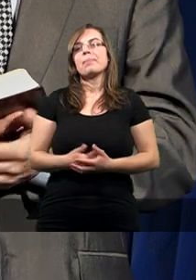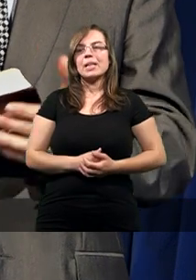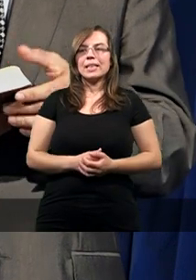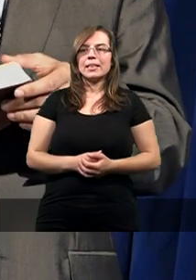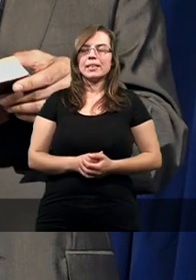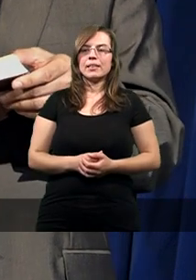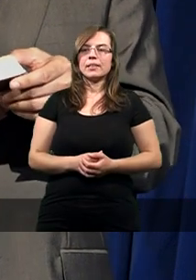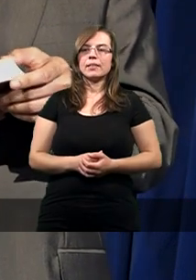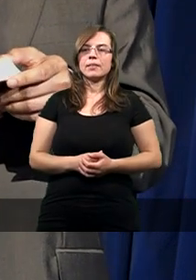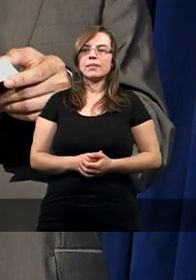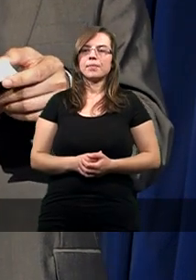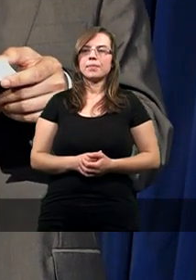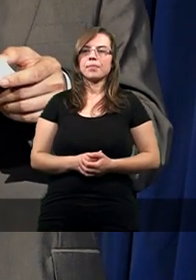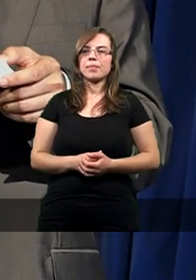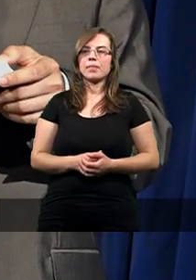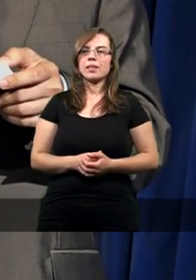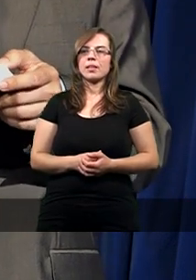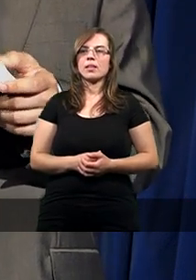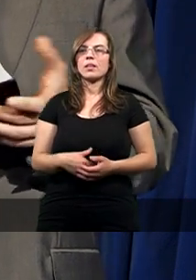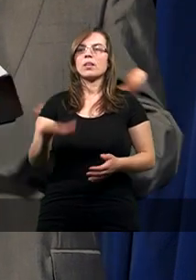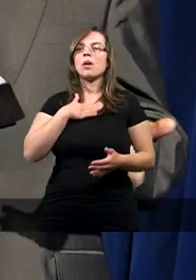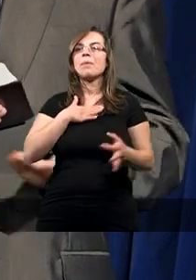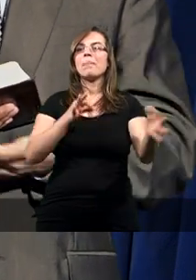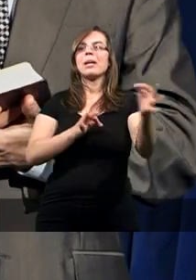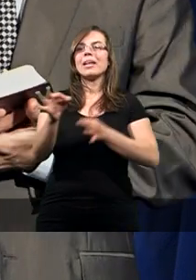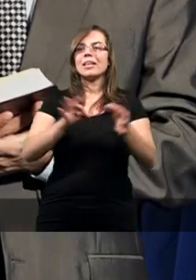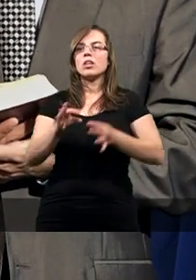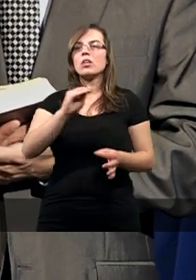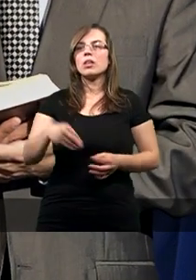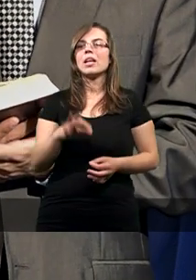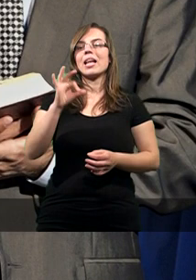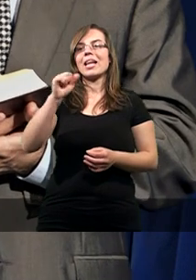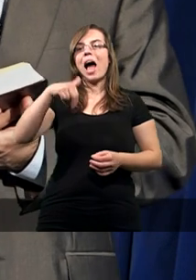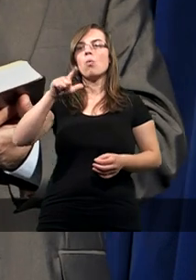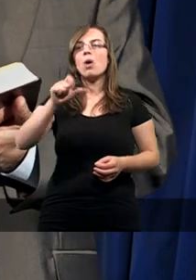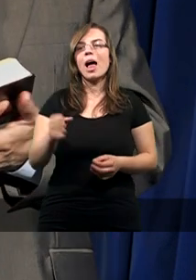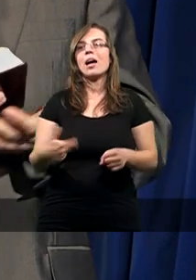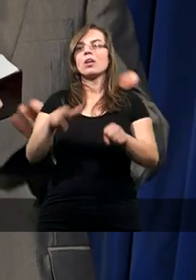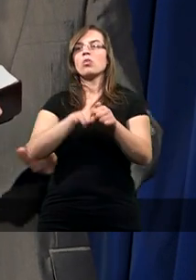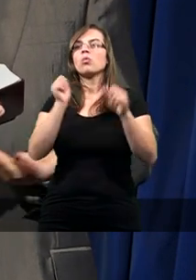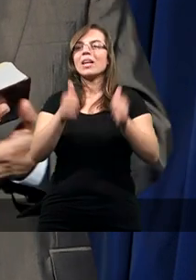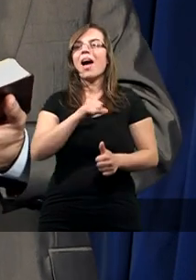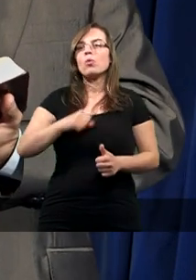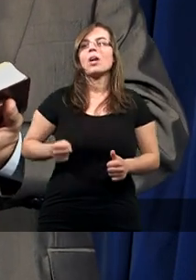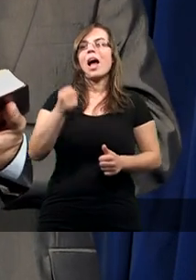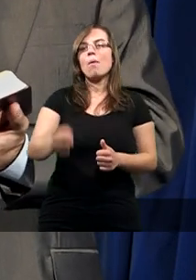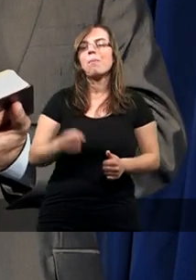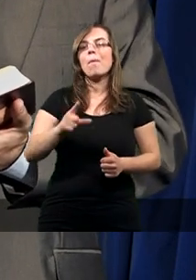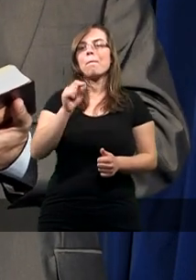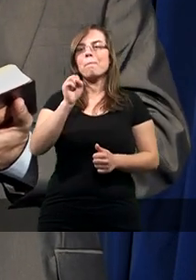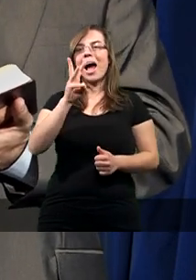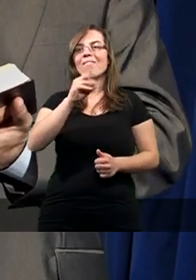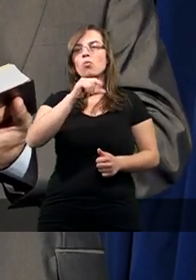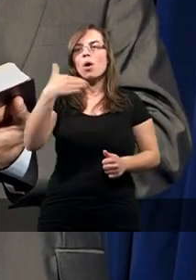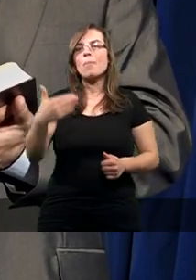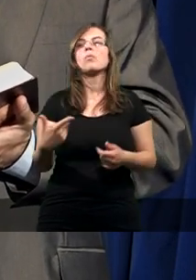Saul, who became Paul the apostle when he met God. Mamy historię Saula, który stał się apostołem